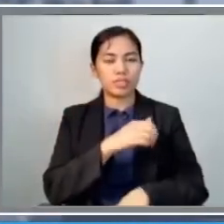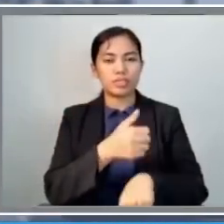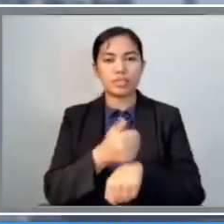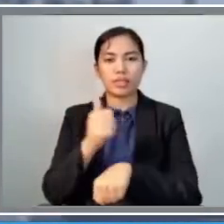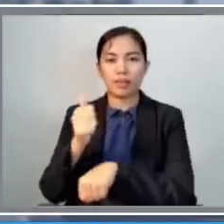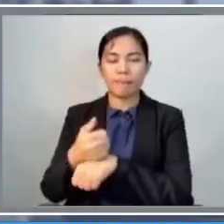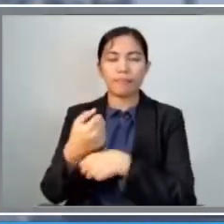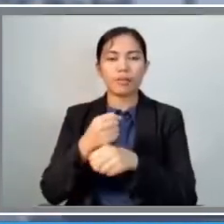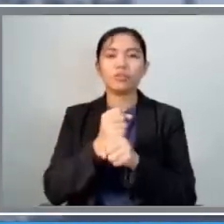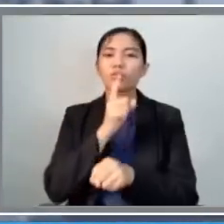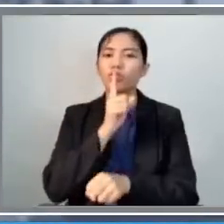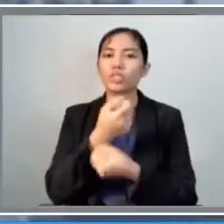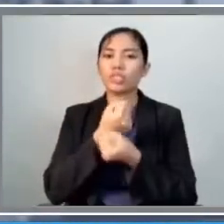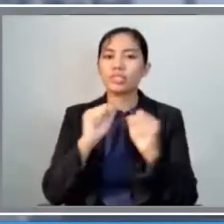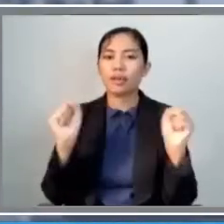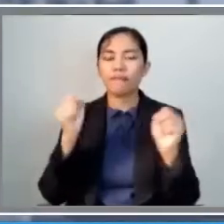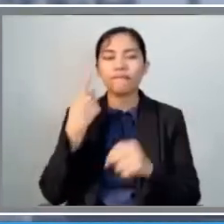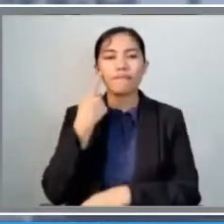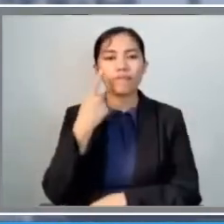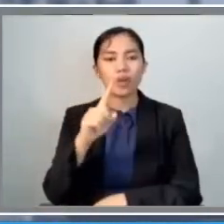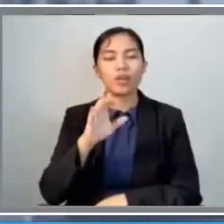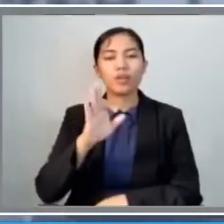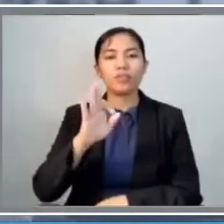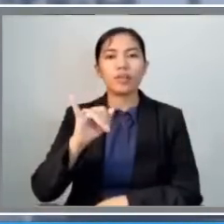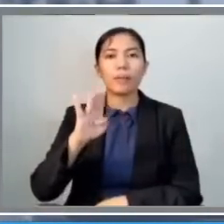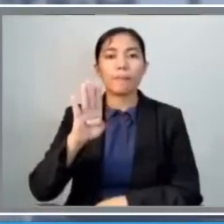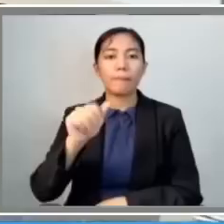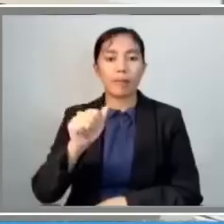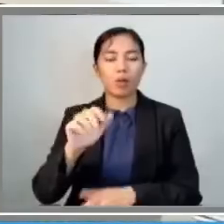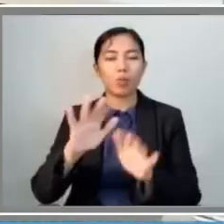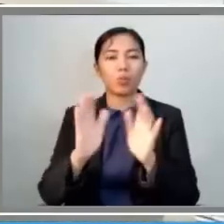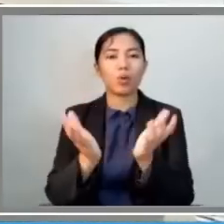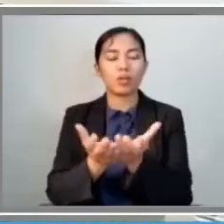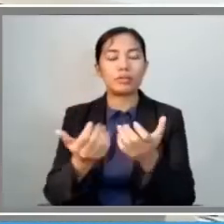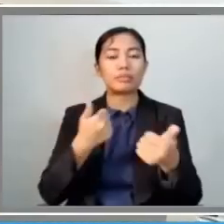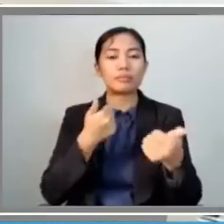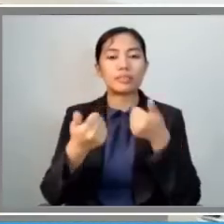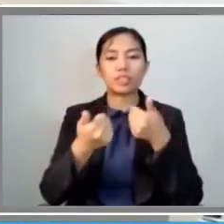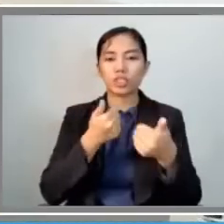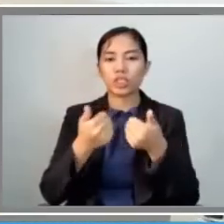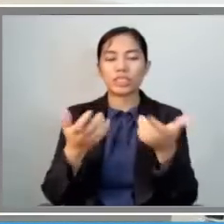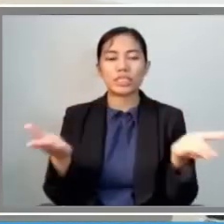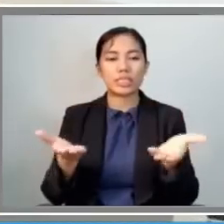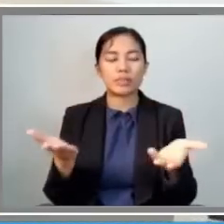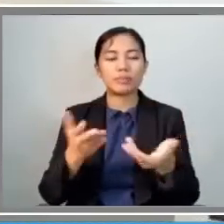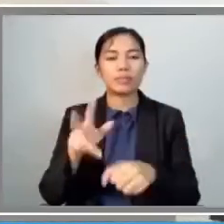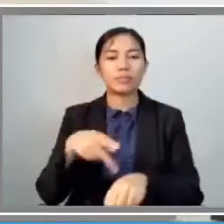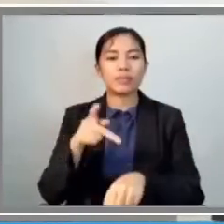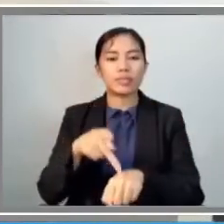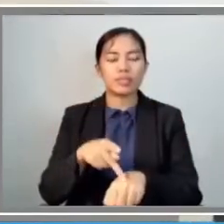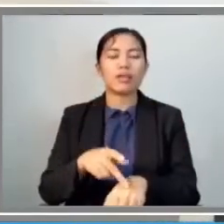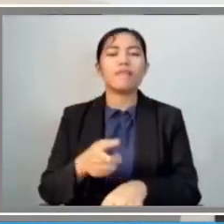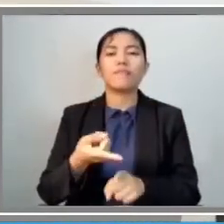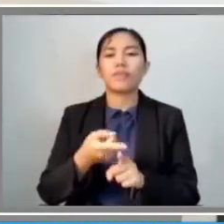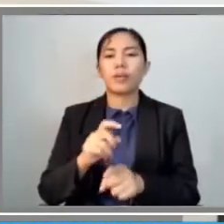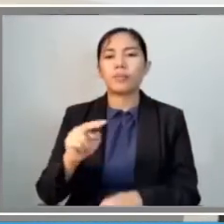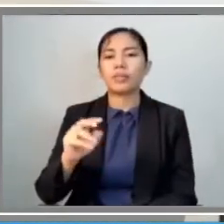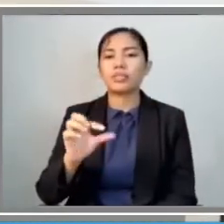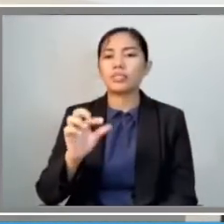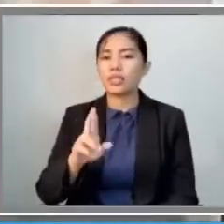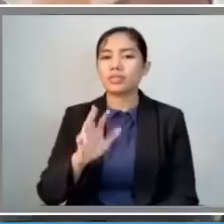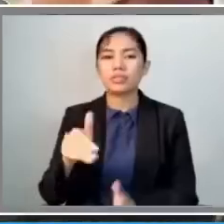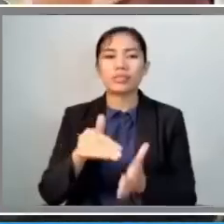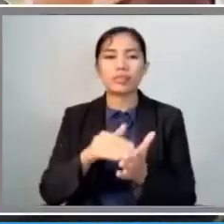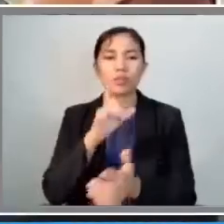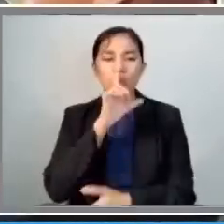seguridad sa pagdaraos ng FIBA World Cup sa bansa ayon sa Philippine National Police magmumula sila sa Metro Manila at Central Luzon